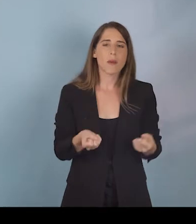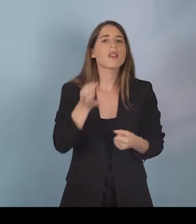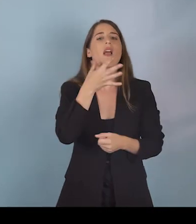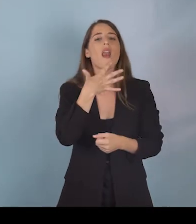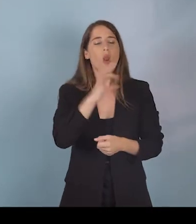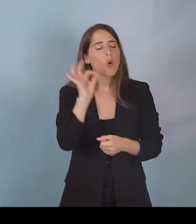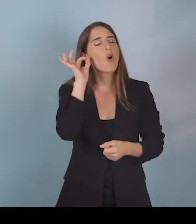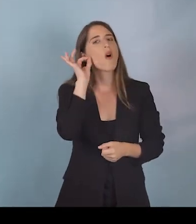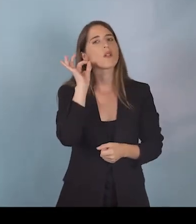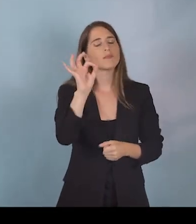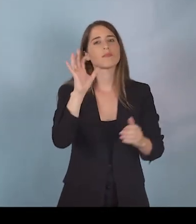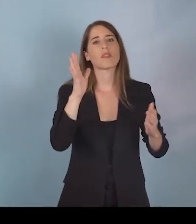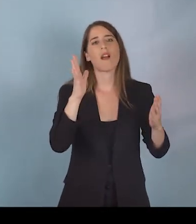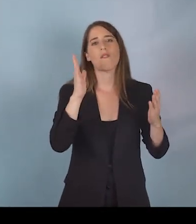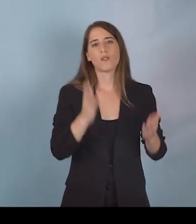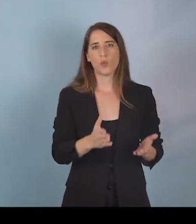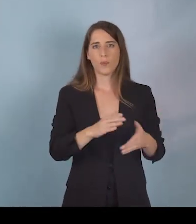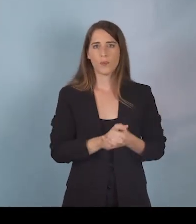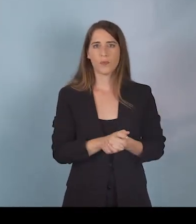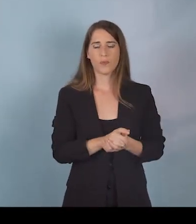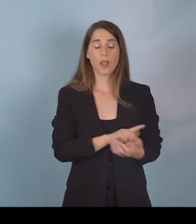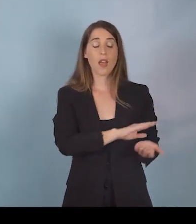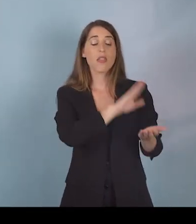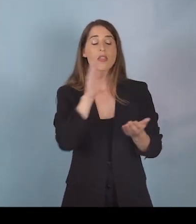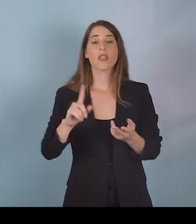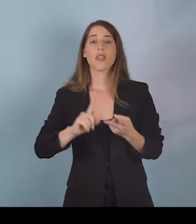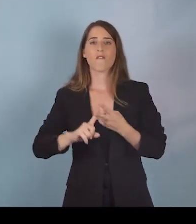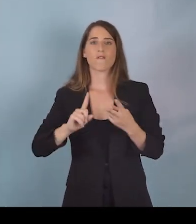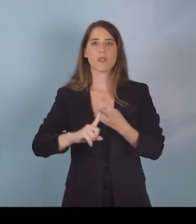Επίσης, μεγάλο κομμάτι που μας απασχολεί είναι οι θεσμικές διεκδικήσεις.